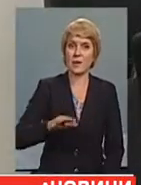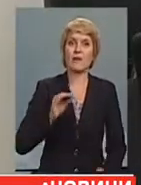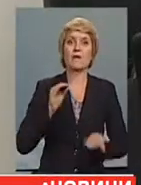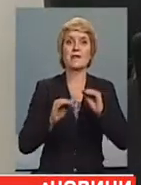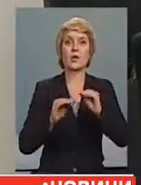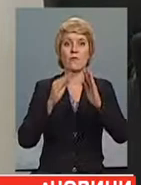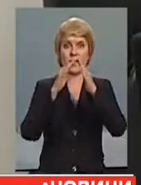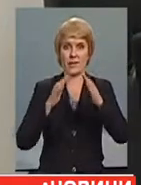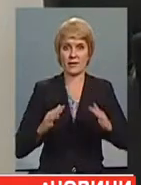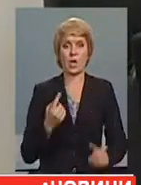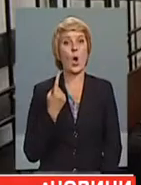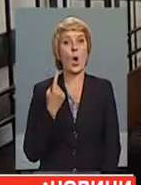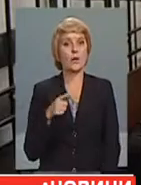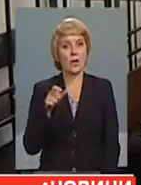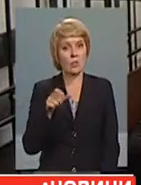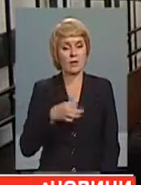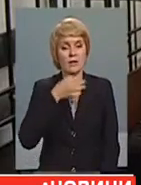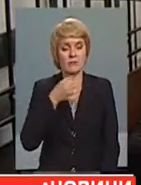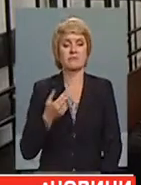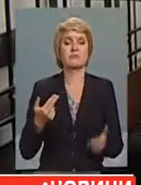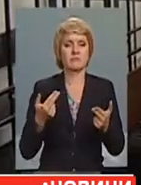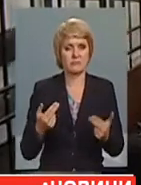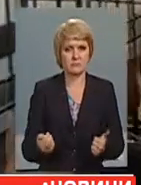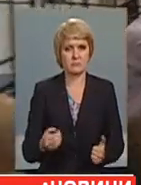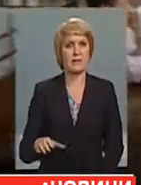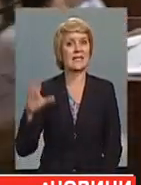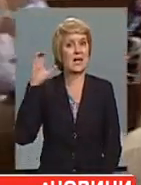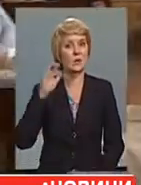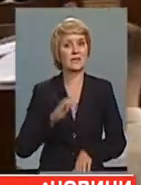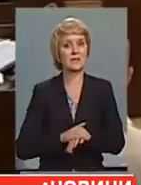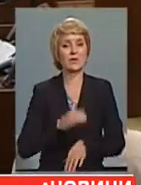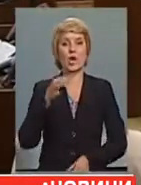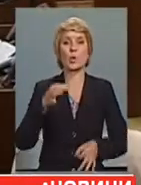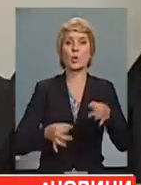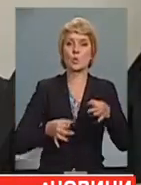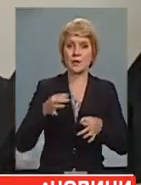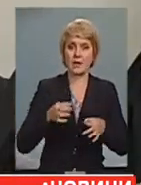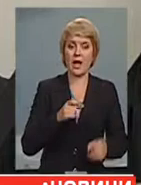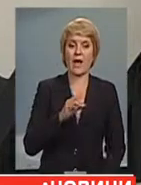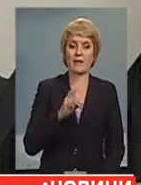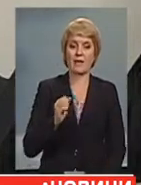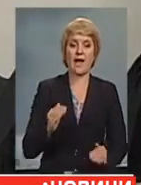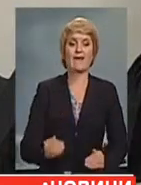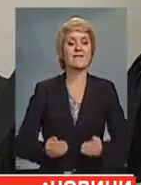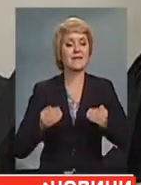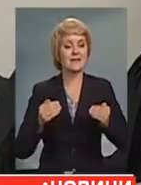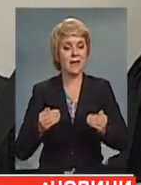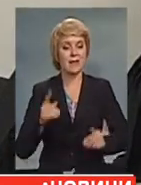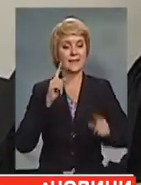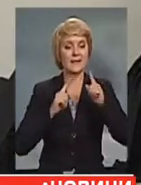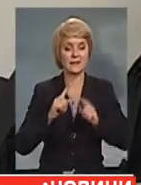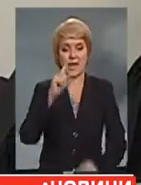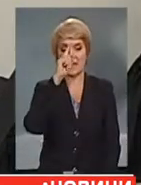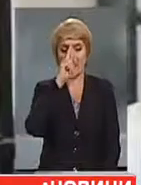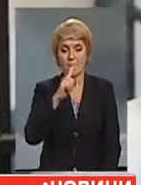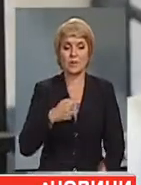ялинки. Один постраждалий відповів на це ствердно. Заслухавши свідчення, суддя Оксана Хардіна відклала засідання на місяць до